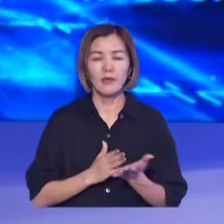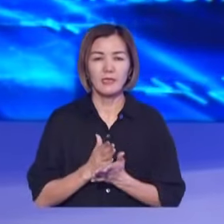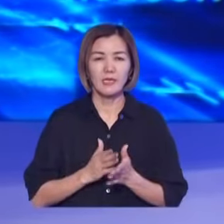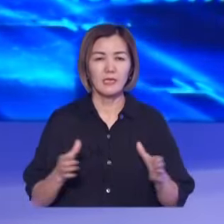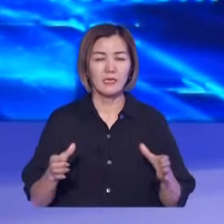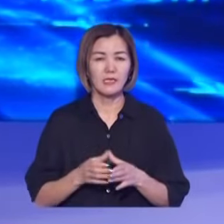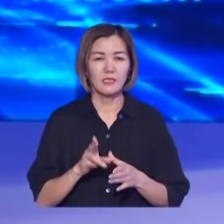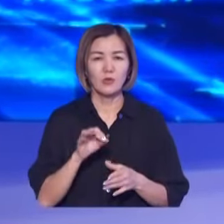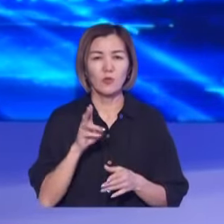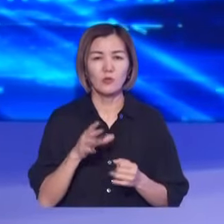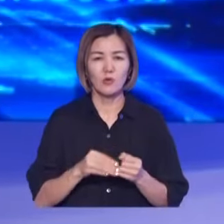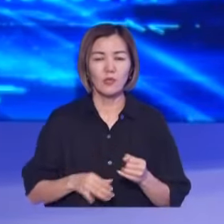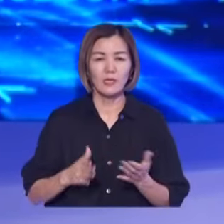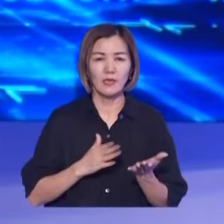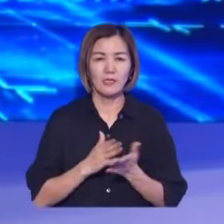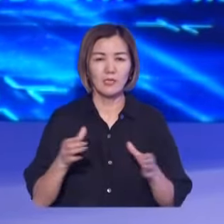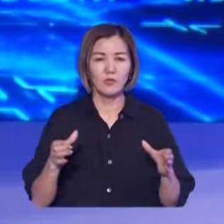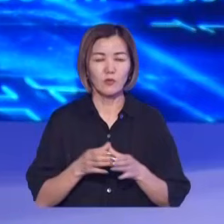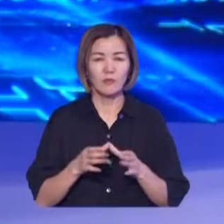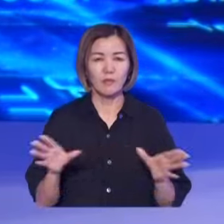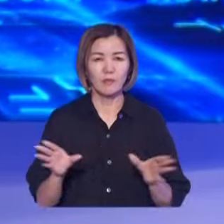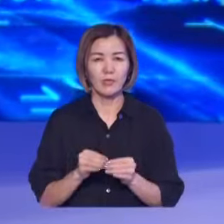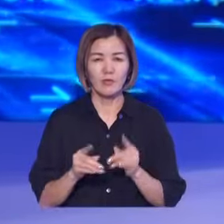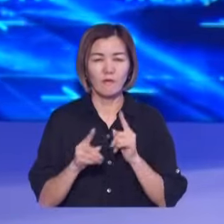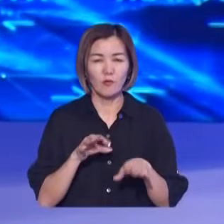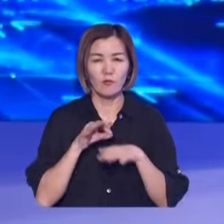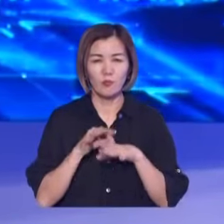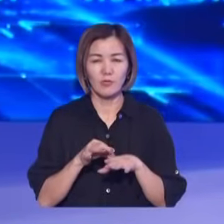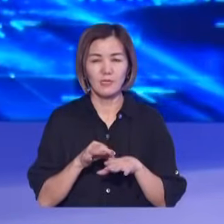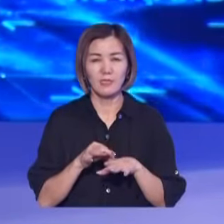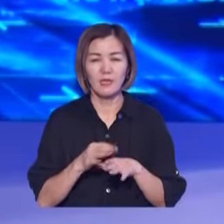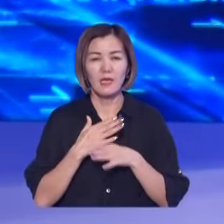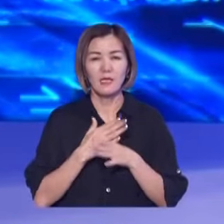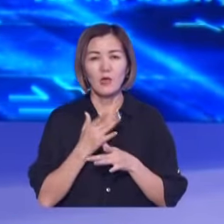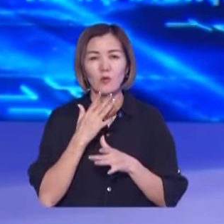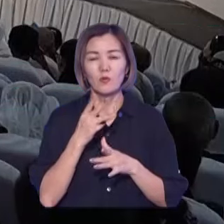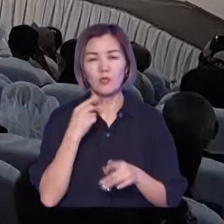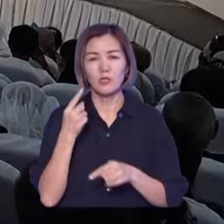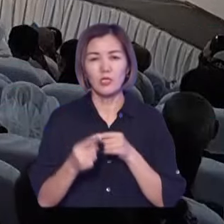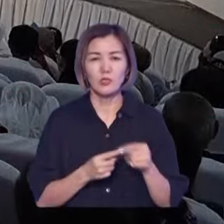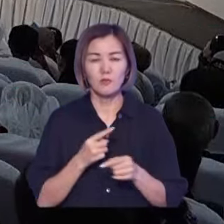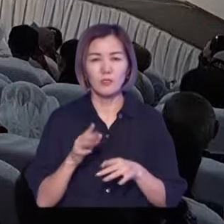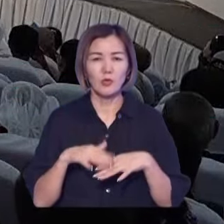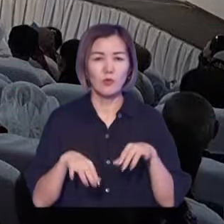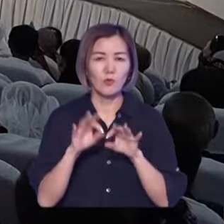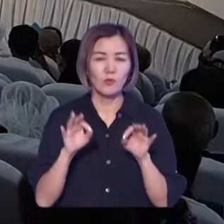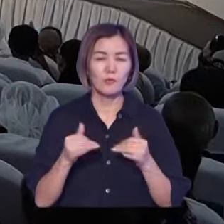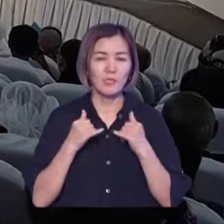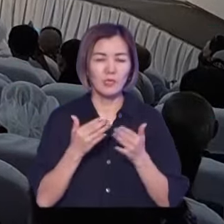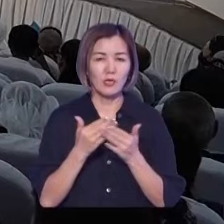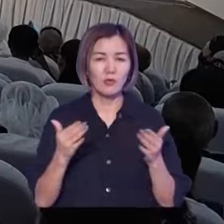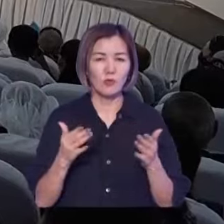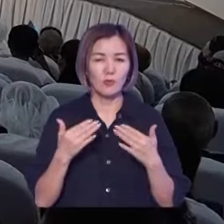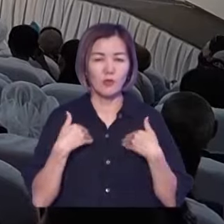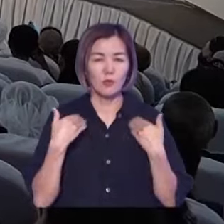облыстық ардагерлер кеңесі Көксу аудандық ардагерлер ұйымымен бірге форум ұйымдастырды. Аясында ұлттық дәстүрімізге, қол өнерімізге арналған